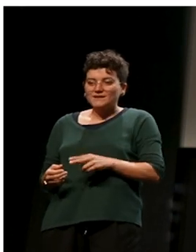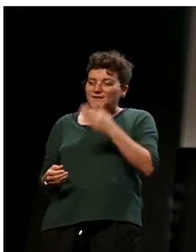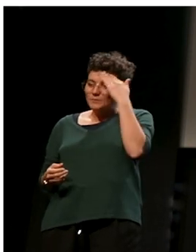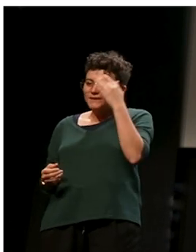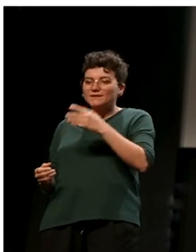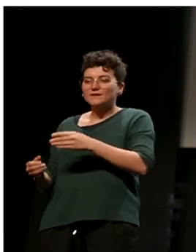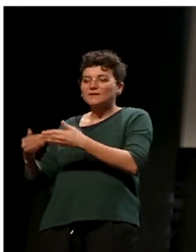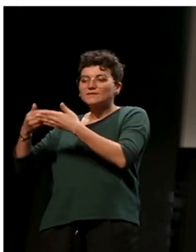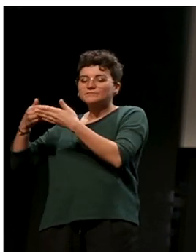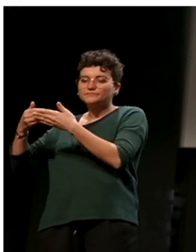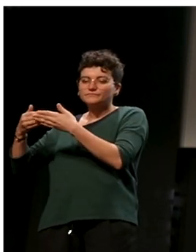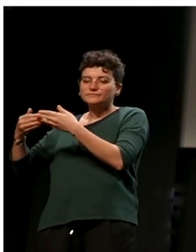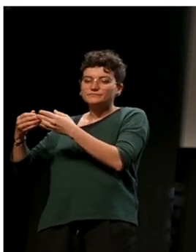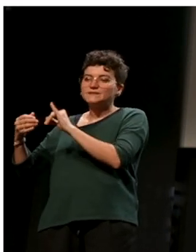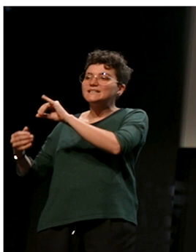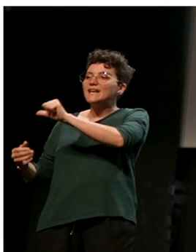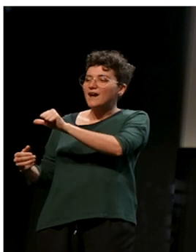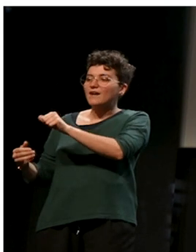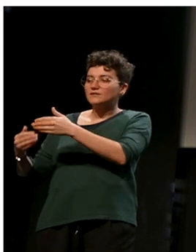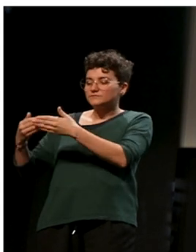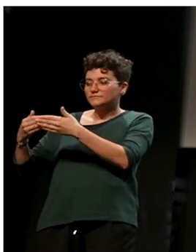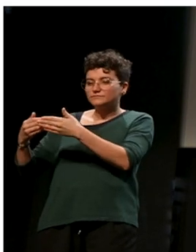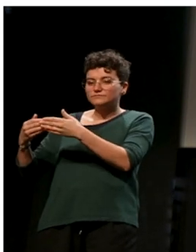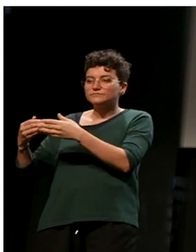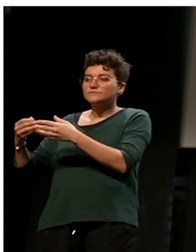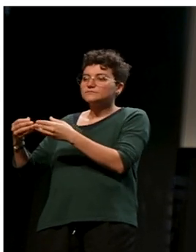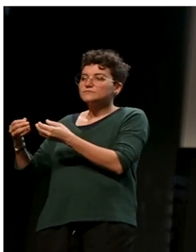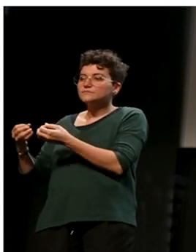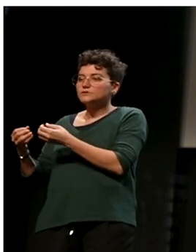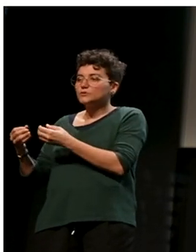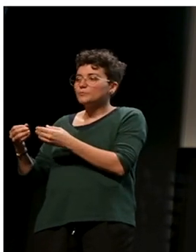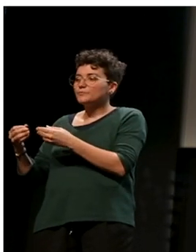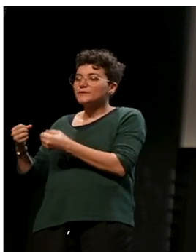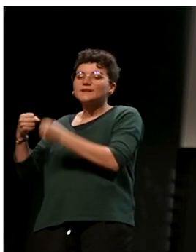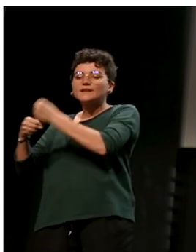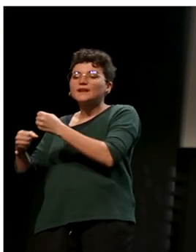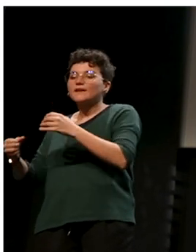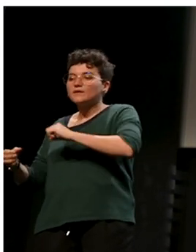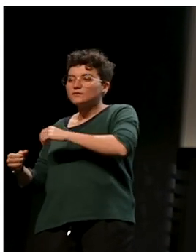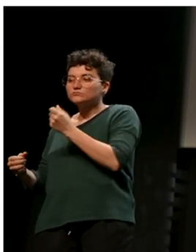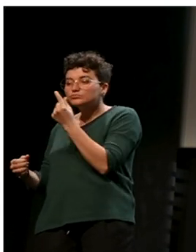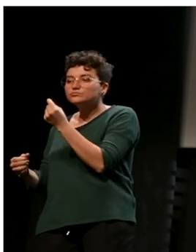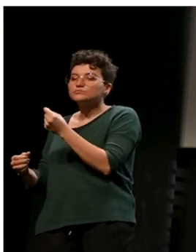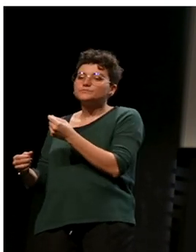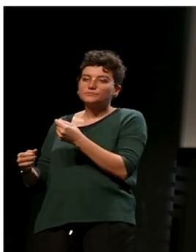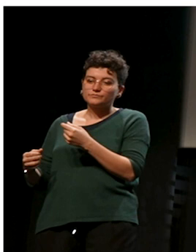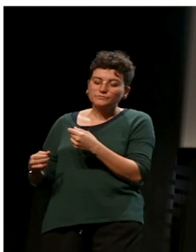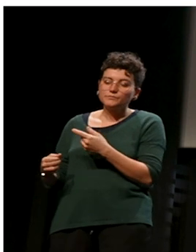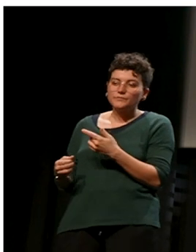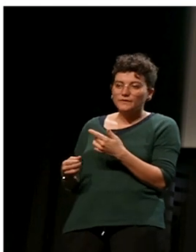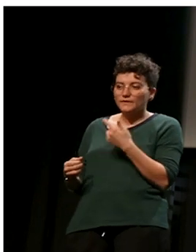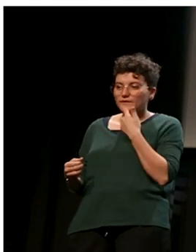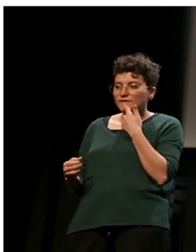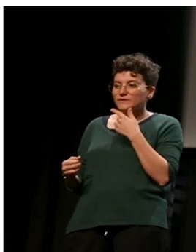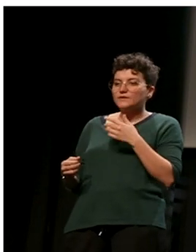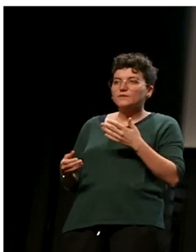vernis illustrateur. Et en fait, aujourd'hui, c'est de plus en plus facile de faire des jeux. Moi, quand j'ai commencé, c'était dur de trouver une usine pour fabriquer. C'était dur de trouver des